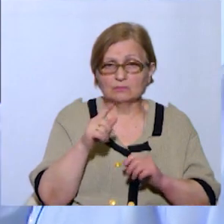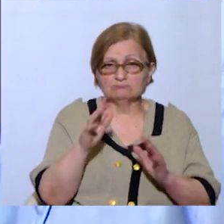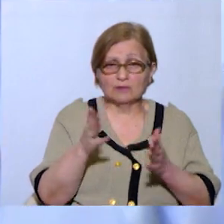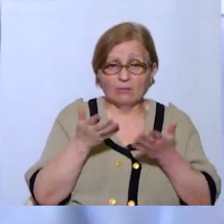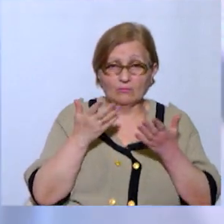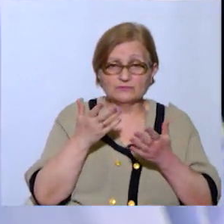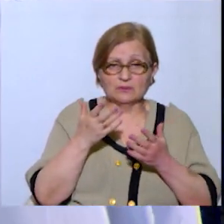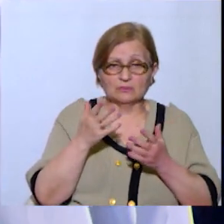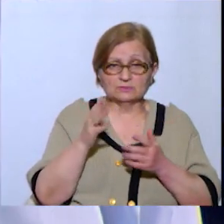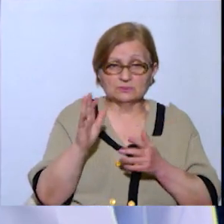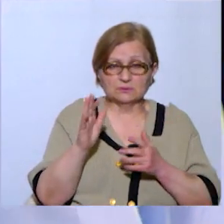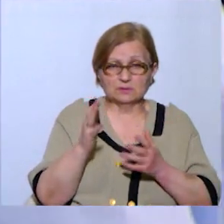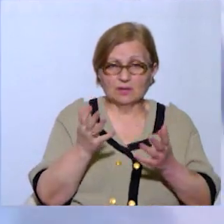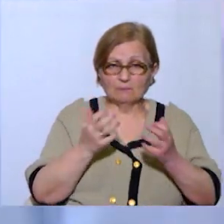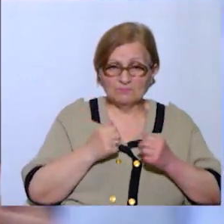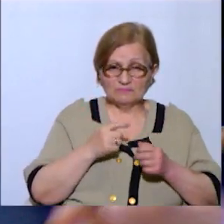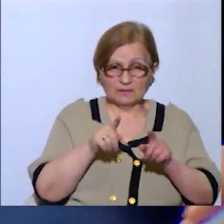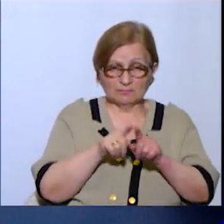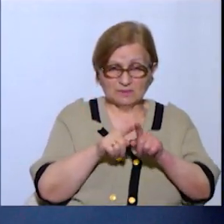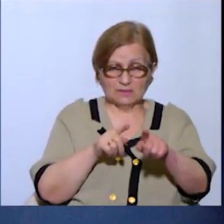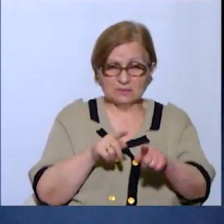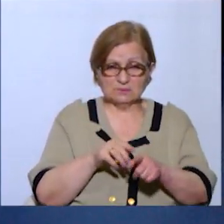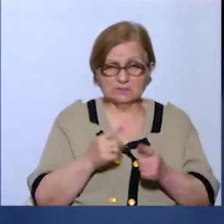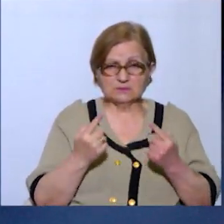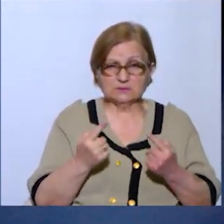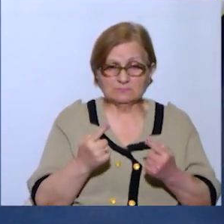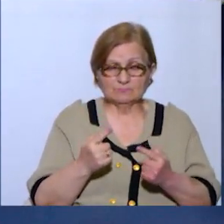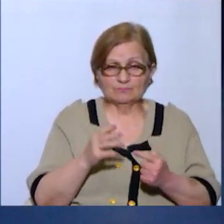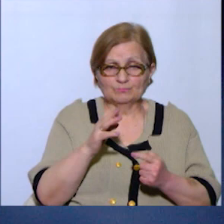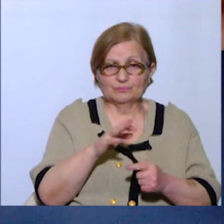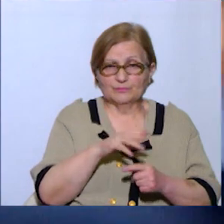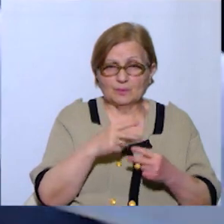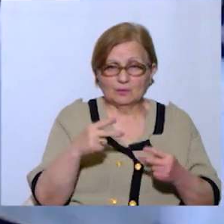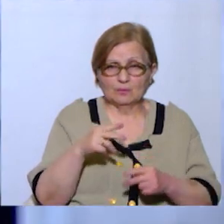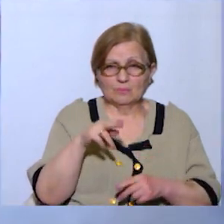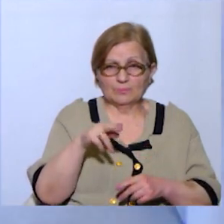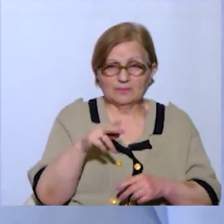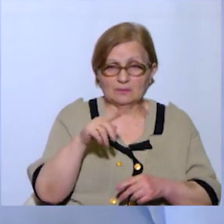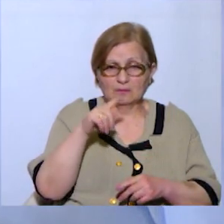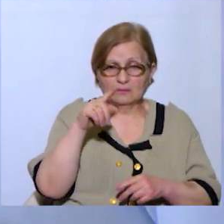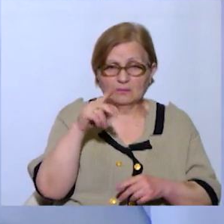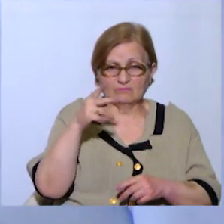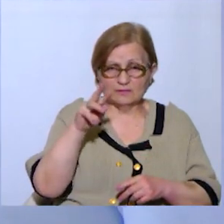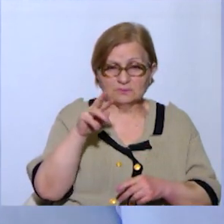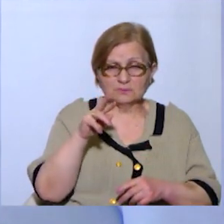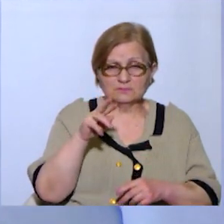q, მიიღება აი ესეთი სიდიდე. რომ q უდრის p² -40/4,